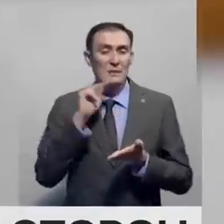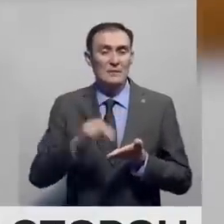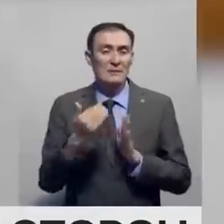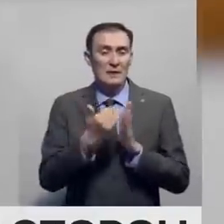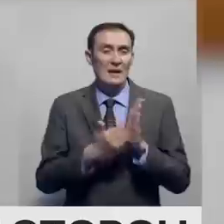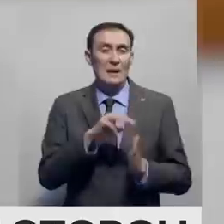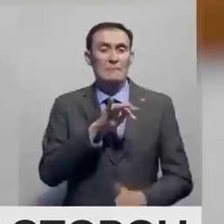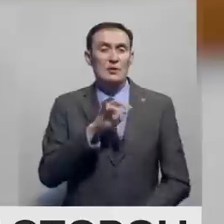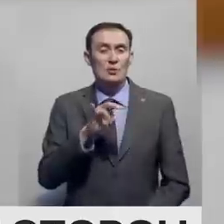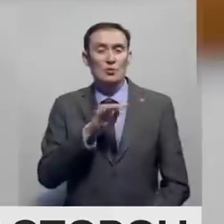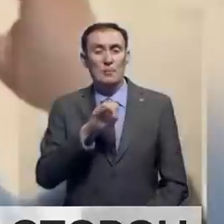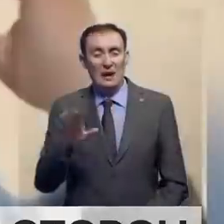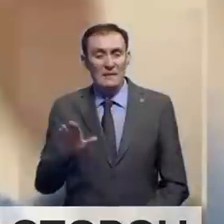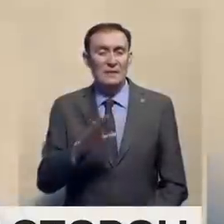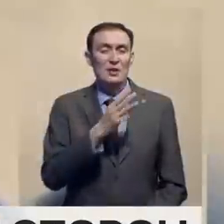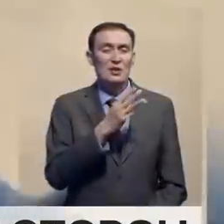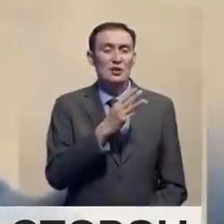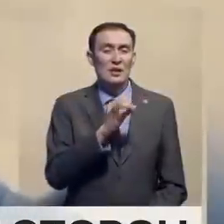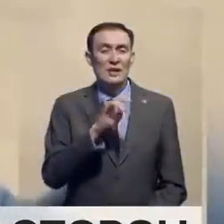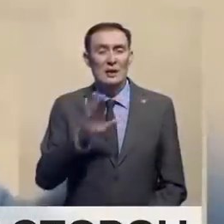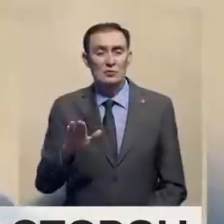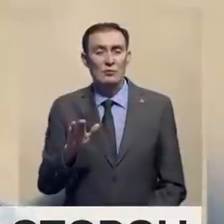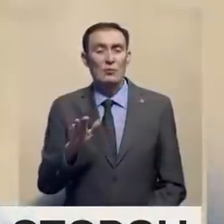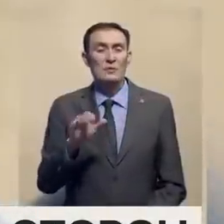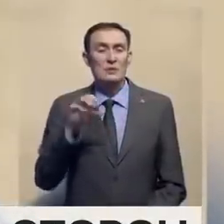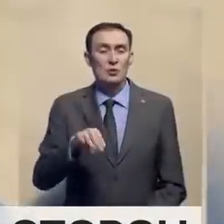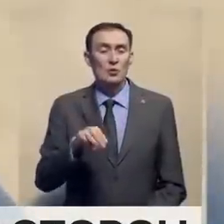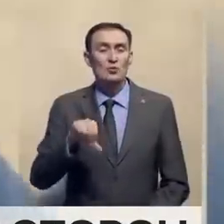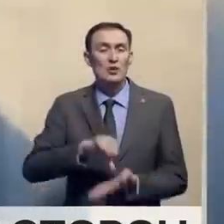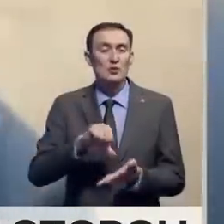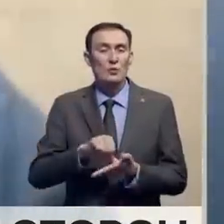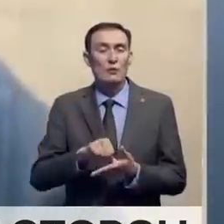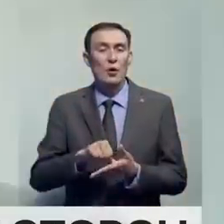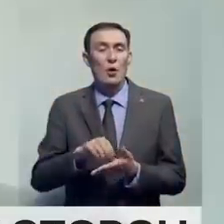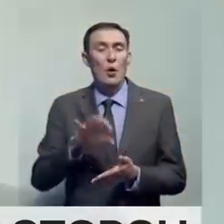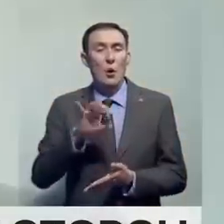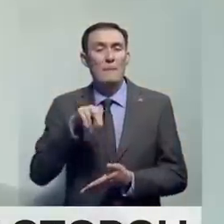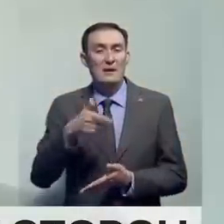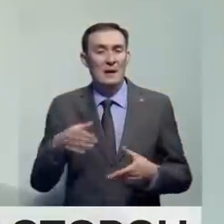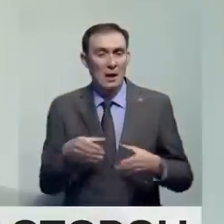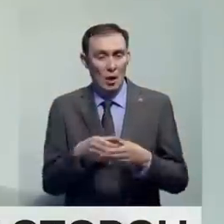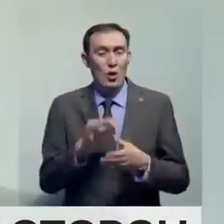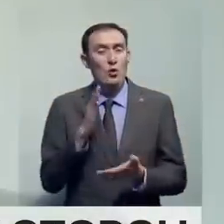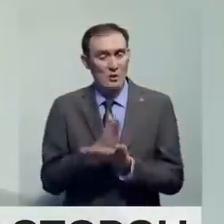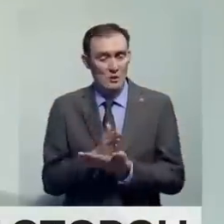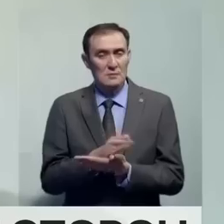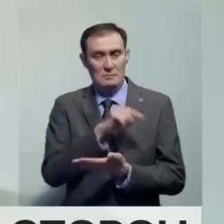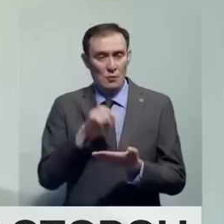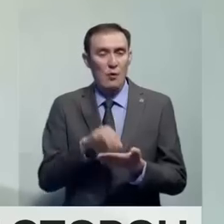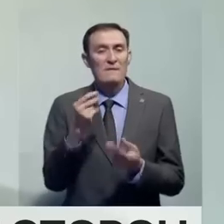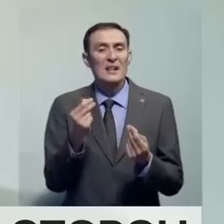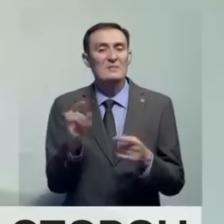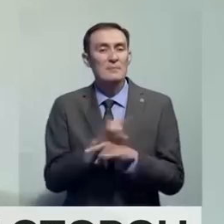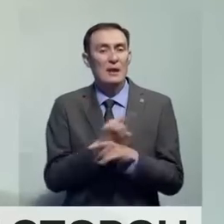обвинения вайнеров мир Жана турибаева и мирхана шир Ниязова статью по участию впг но оставить претензии по статье